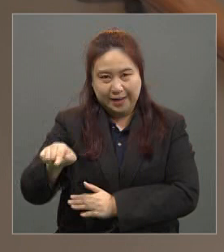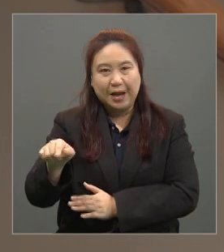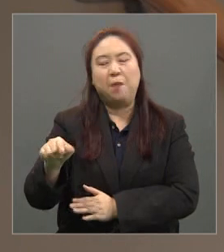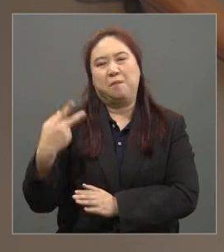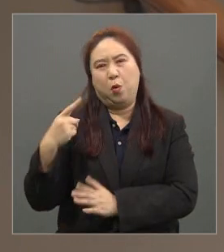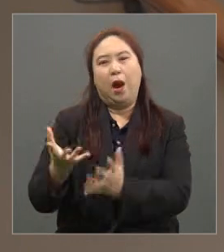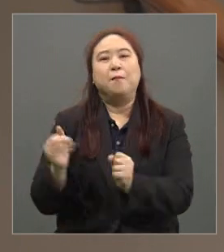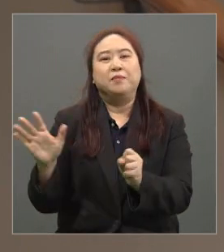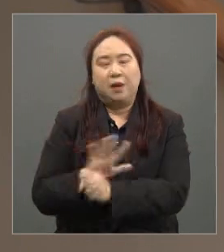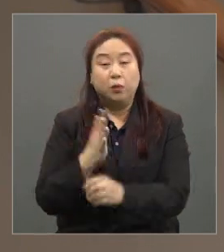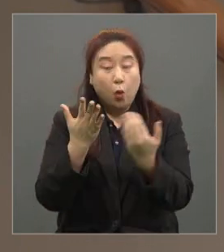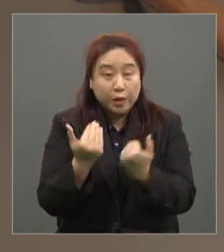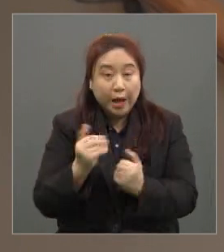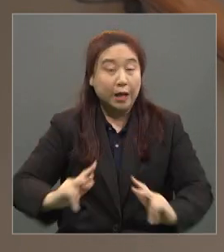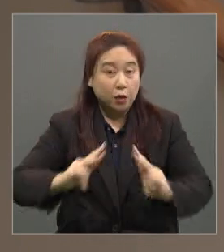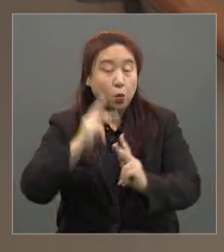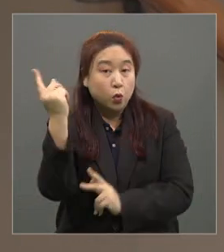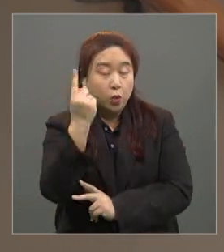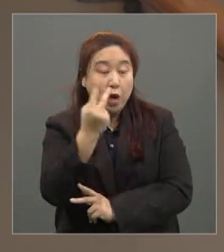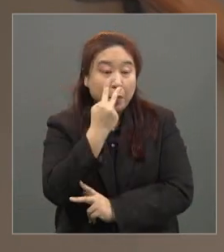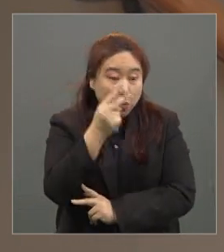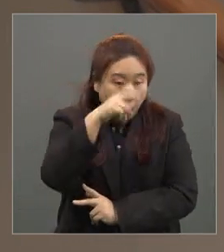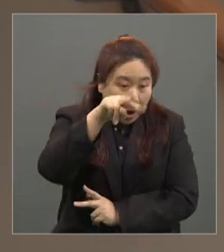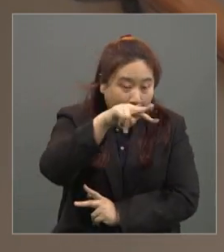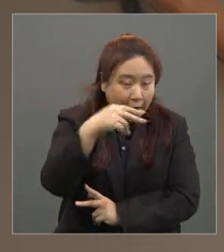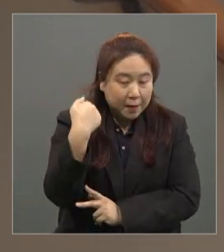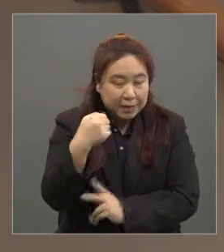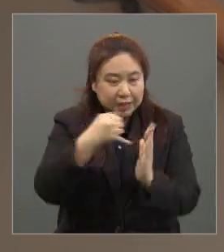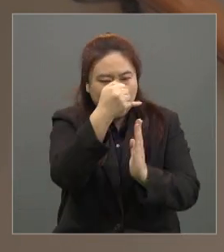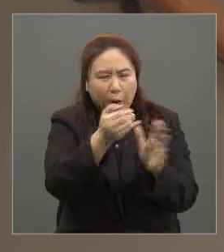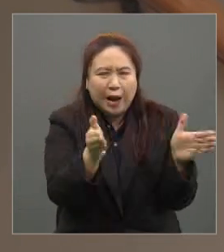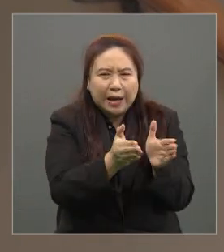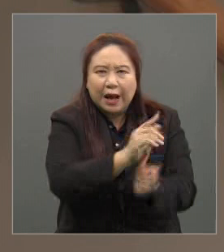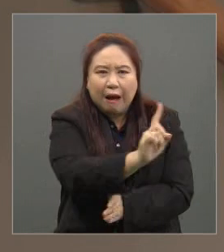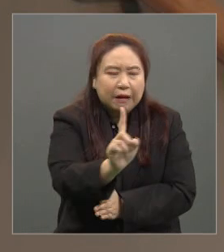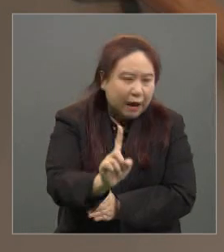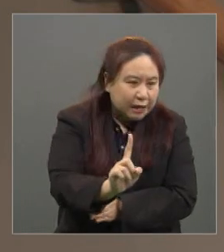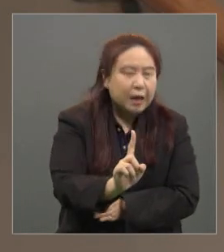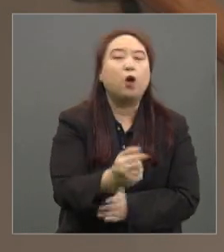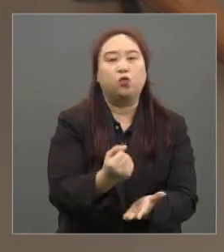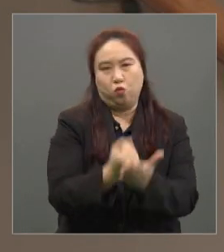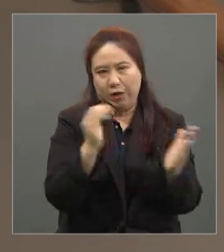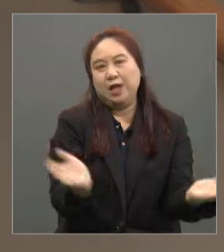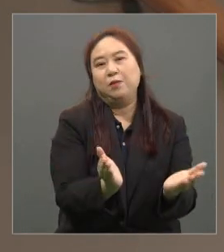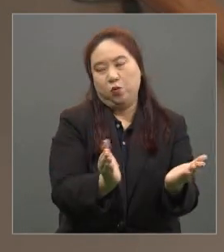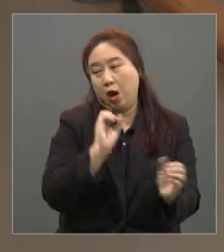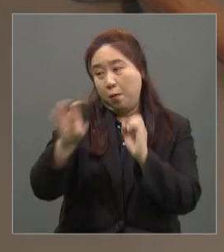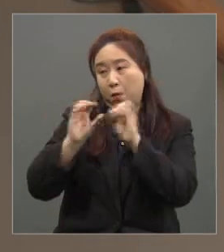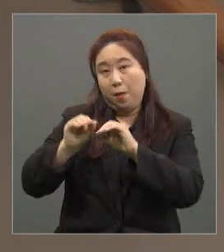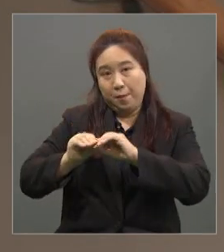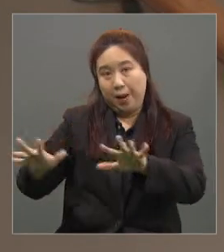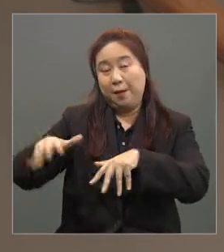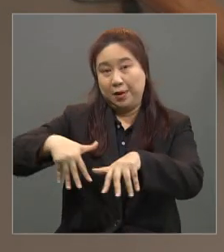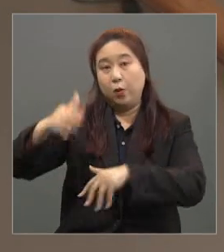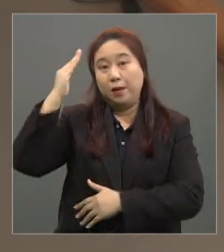เที่ยวเนี่ยรีบไปค้นหามาว่ามีเมืองรองไหนดีๆที่ช่วยสนับสนุนแล้วก็ช่วยแจ้งให้พี่น้องประชาชนทราบในการที่จะไปทำงานต่อไป